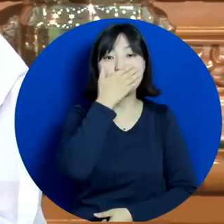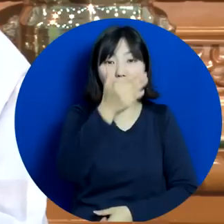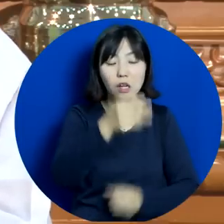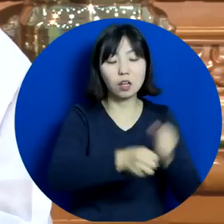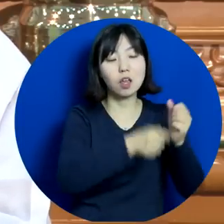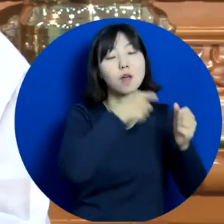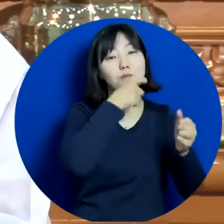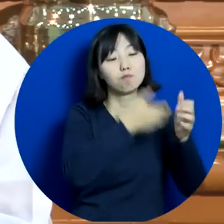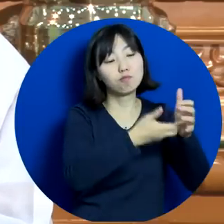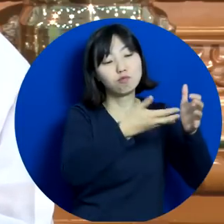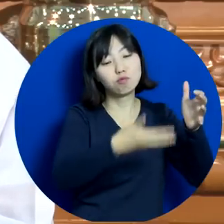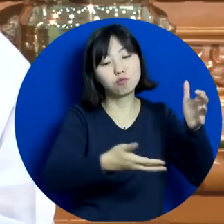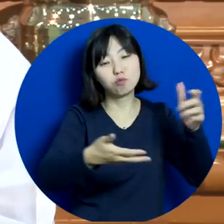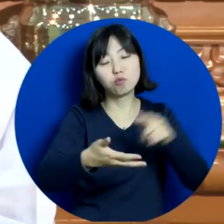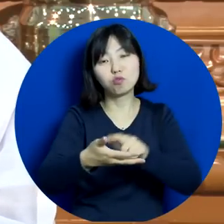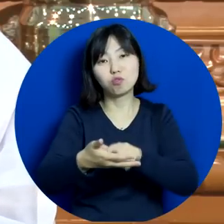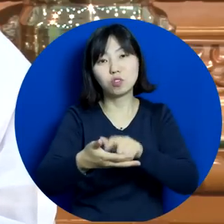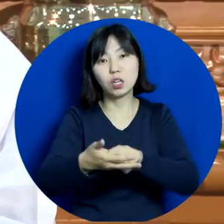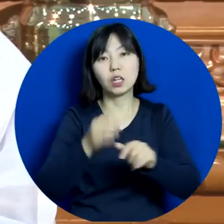임류 이렇게 말해.